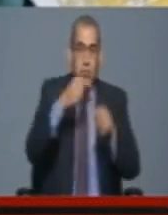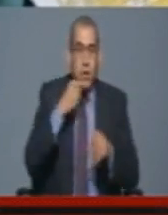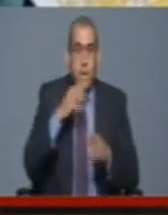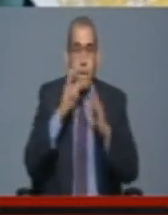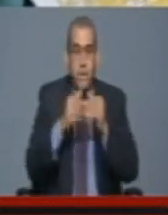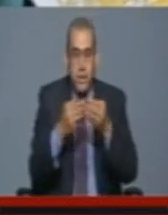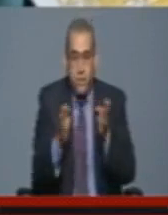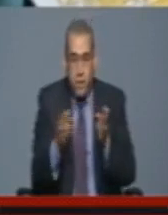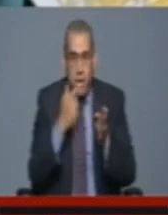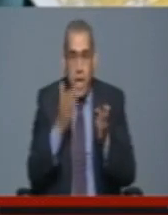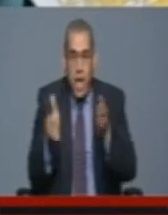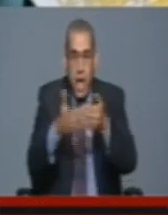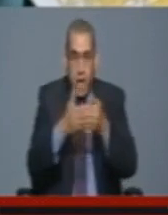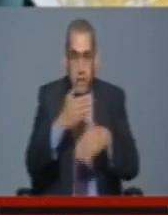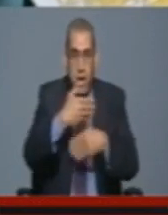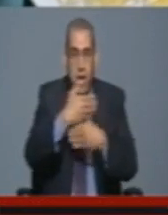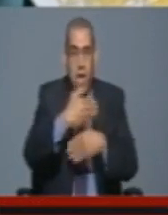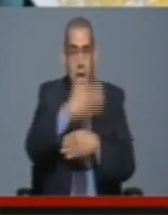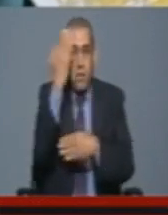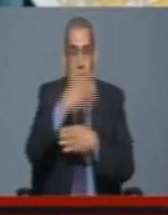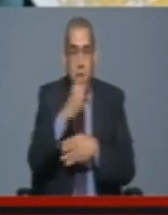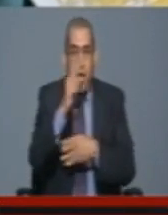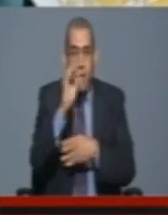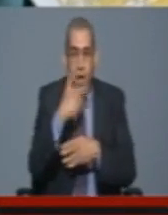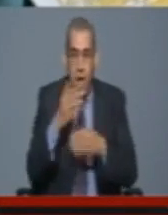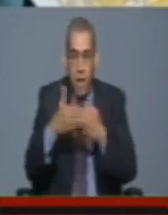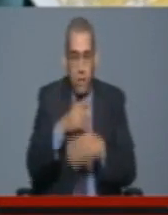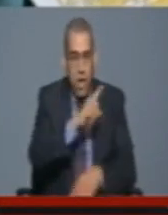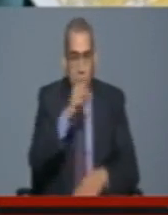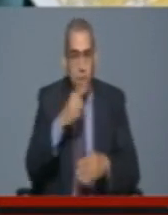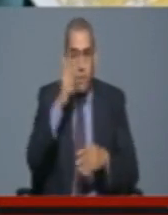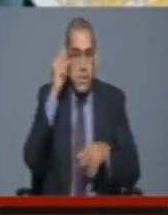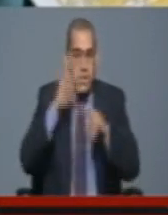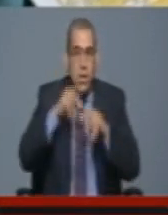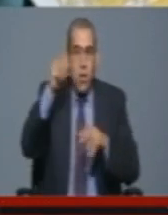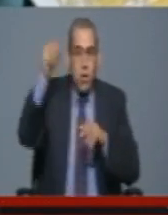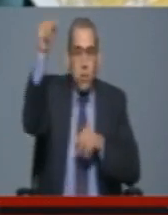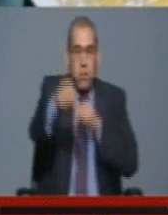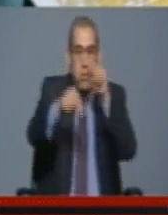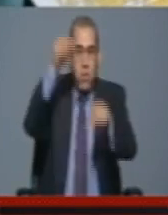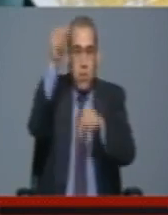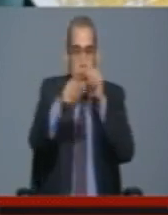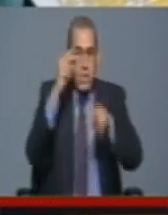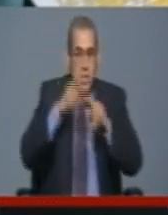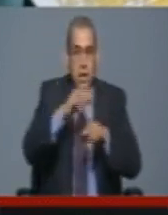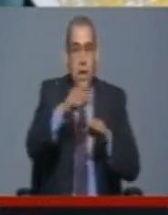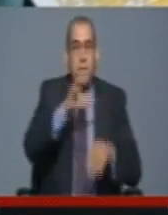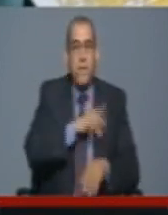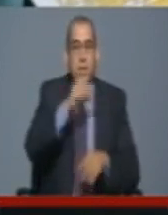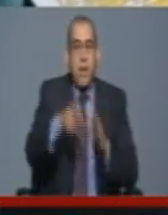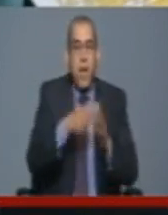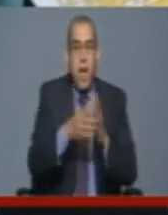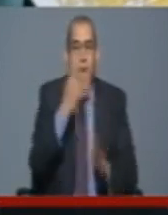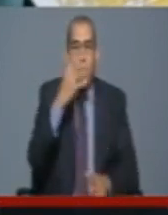لم يغلق المعبر، معبر رفح، ابدا، ولكنه تم قصفه من جانب القوات الإسرائيلية 4 مرات